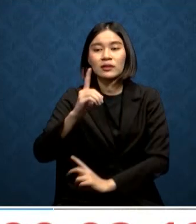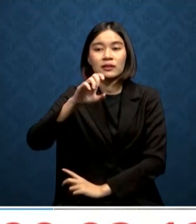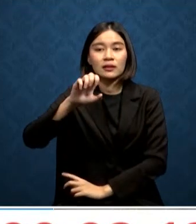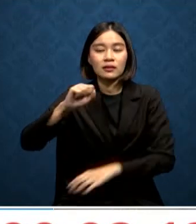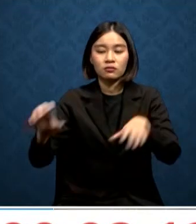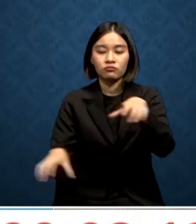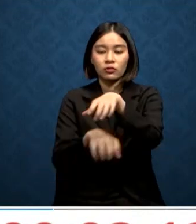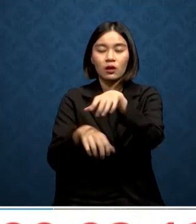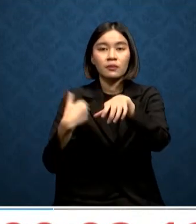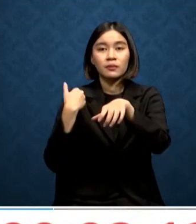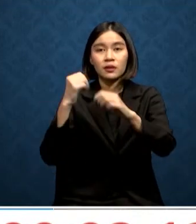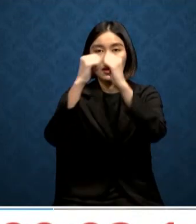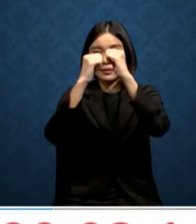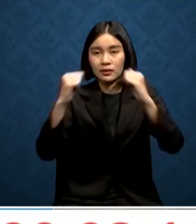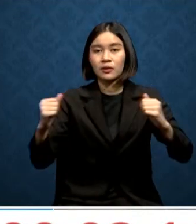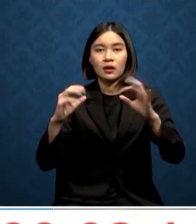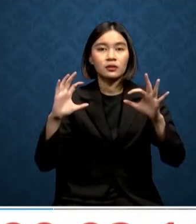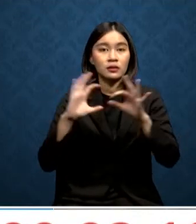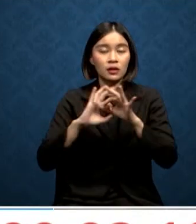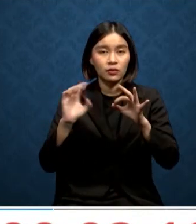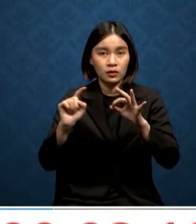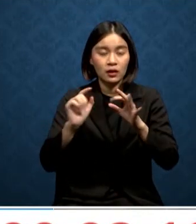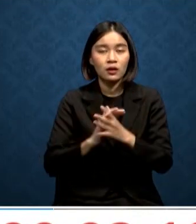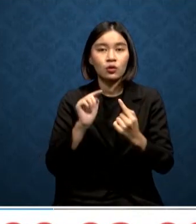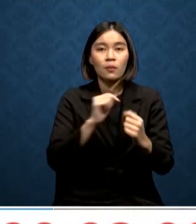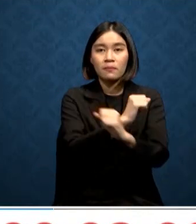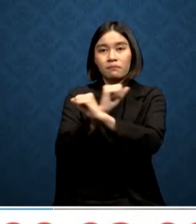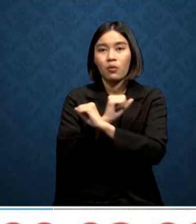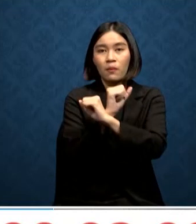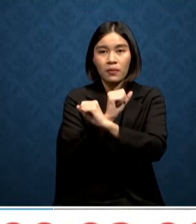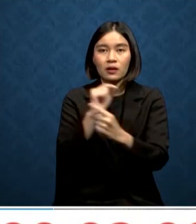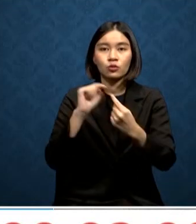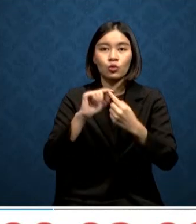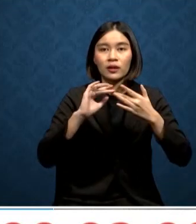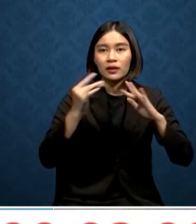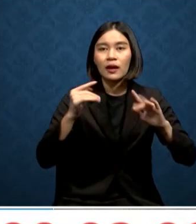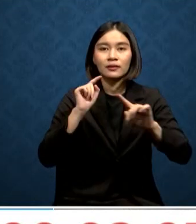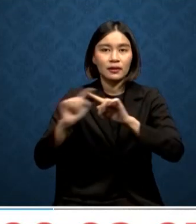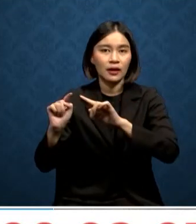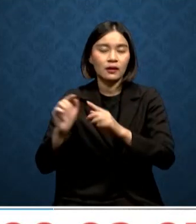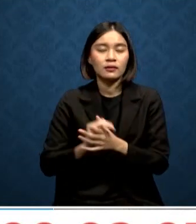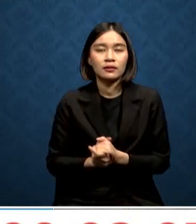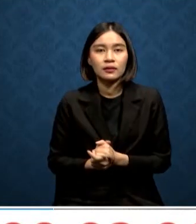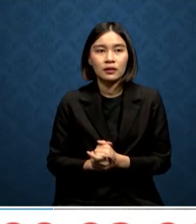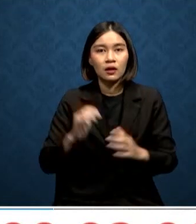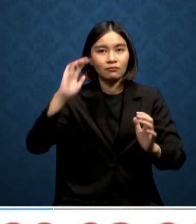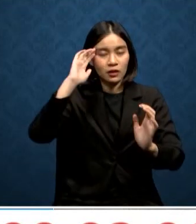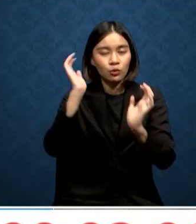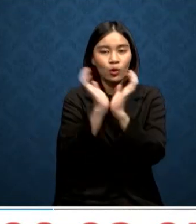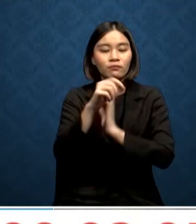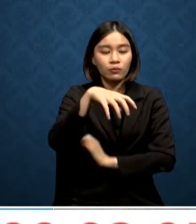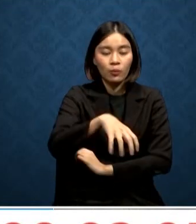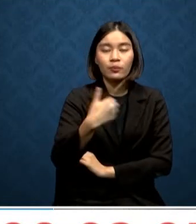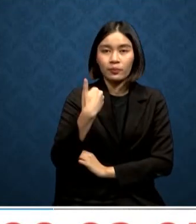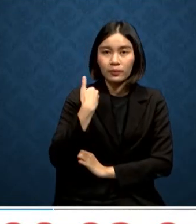ของสำนักงานที่เกี่ยวข้องกับการป้องกันความปลอดภัยทางไซเบอร์เป็นต้นนะฮะในตำรวจก็มี